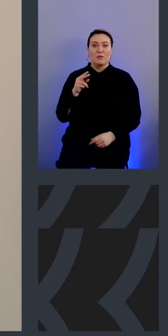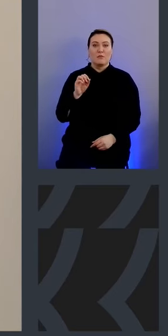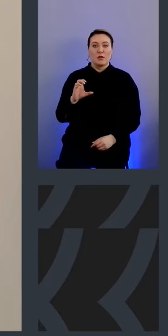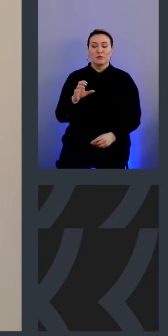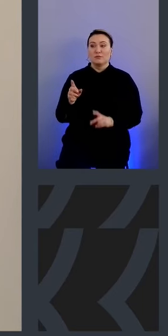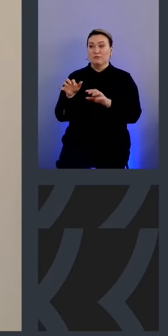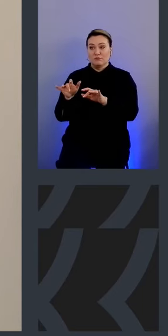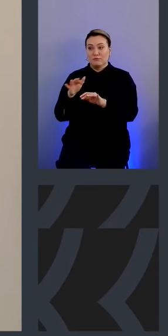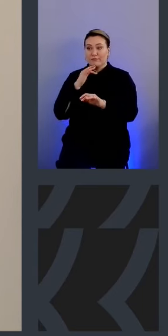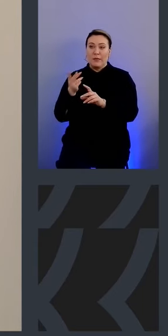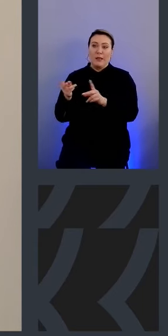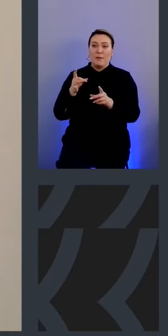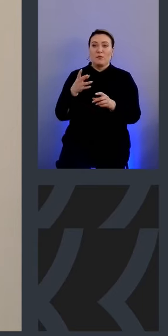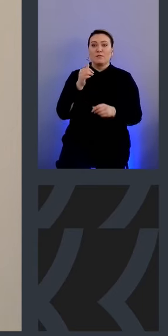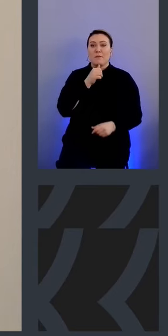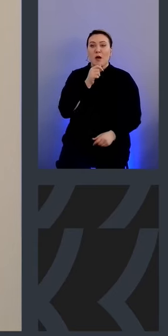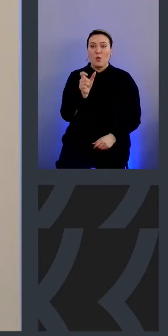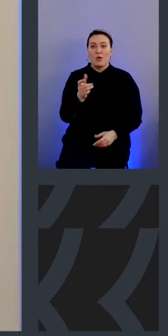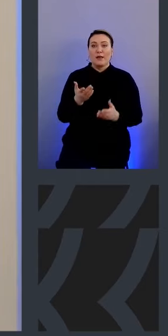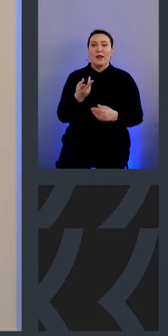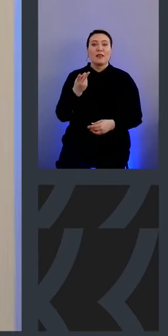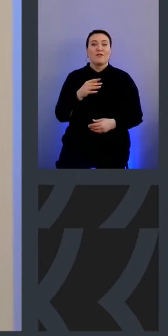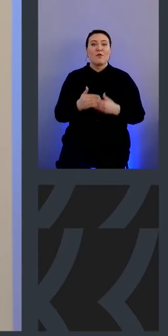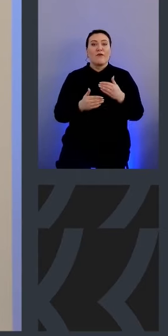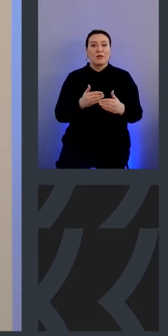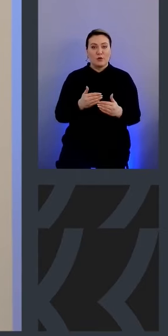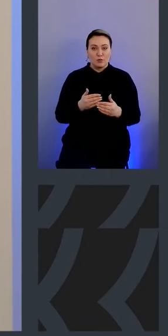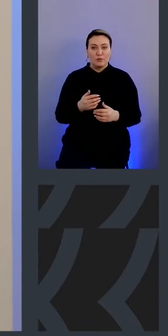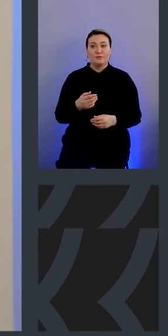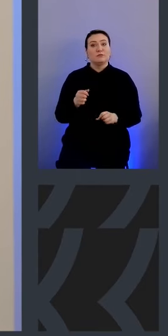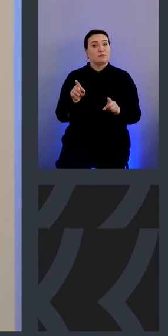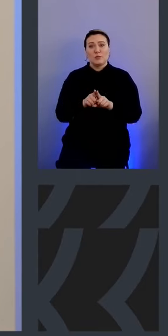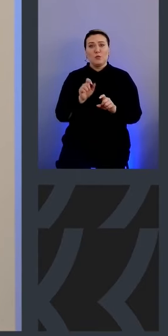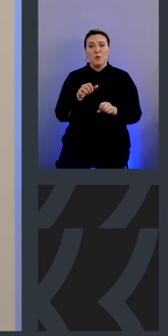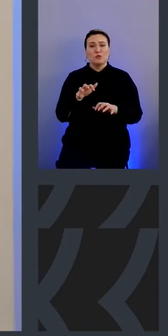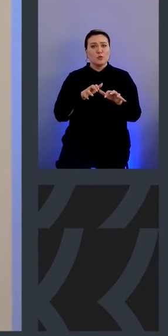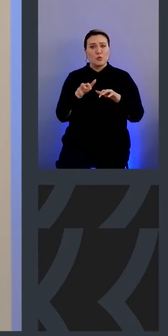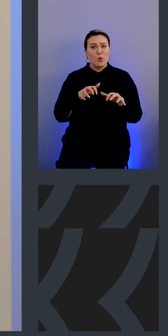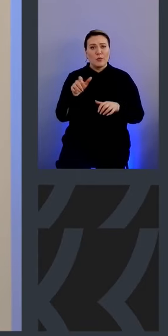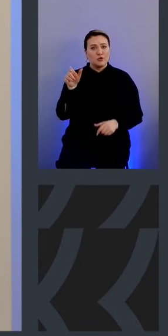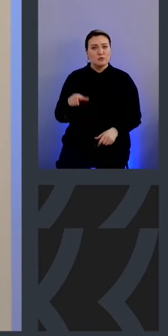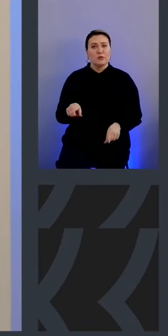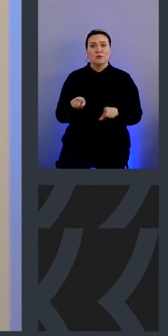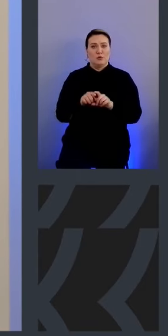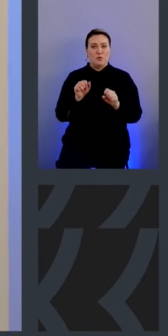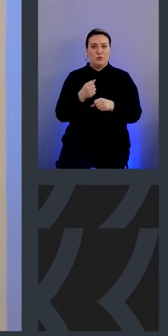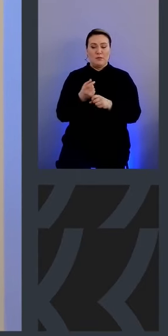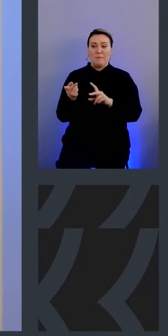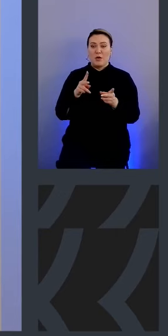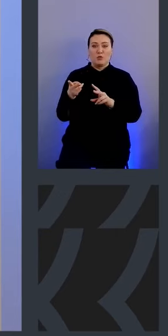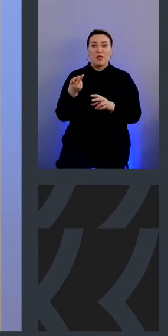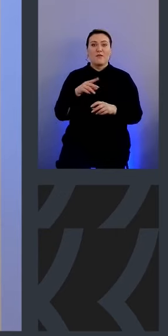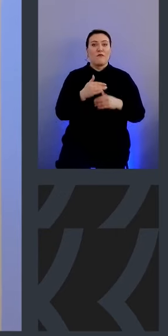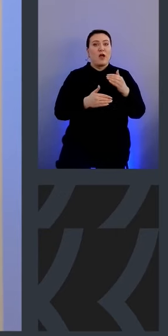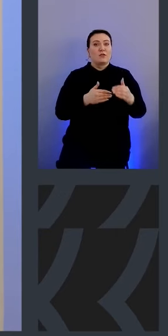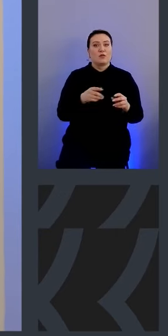может переключиться на пароль или на двухфакторку. Безусловно, то же самое может сделать злоумышленник, то есть переключаясь на